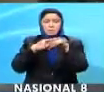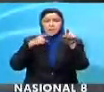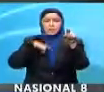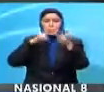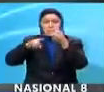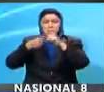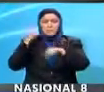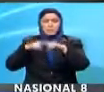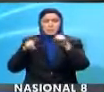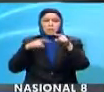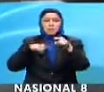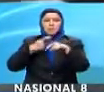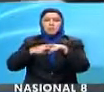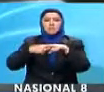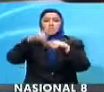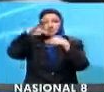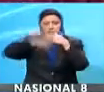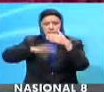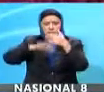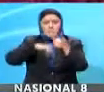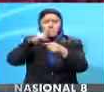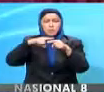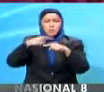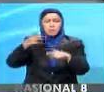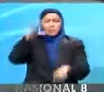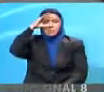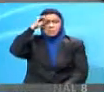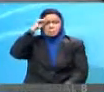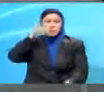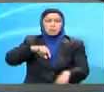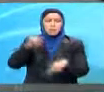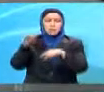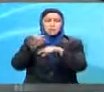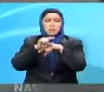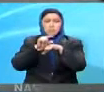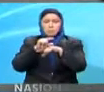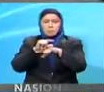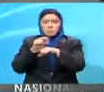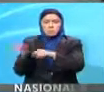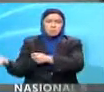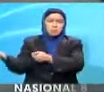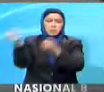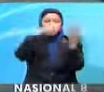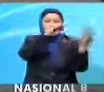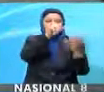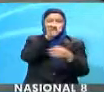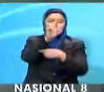mendapatkan duit sewa rumah. Kejadian berlaku di Kampung Baru, Kuala Kedah, Alor Setar.